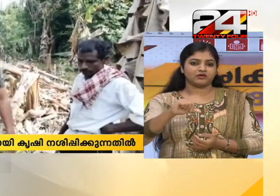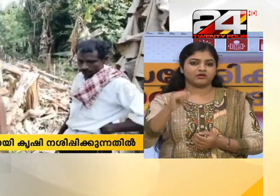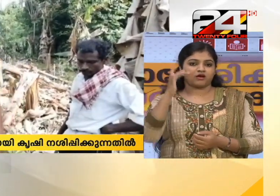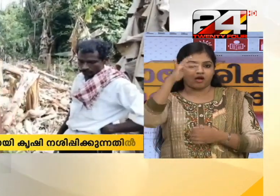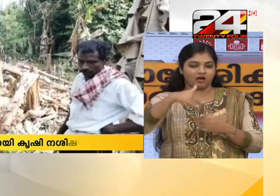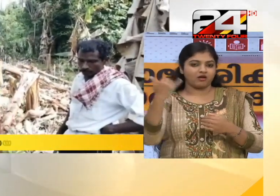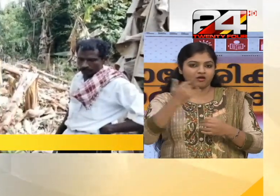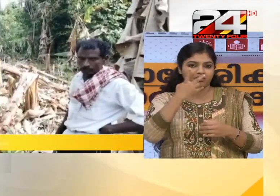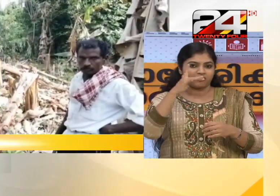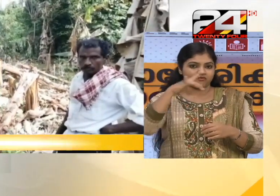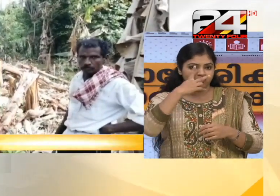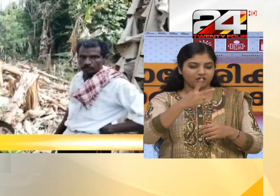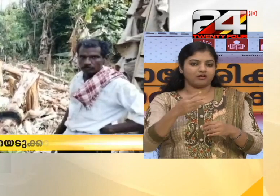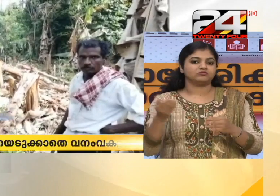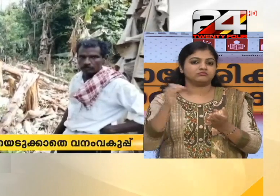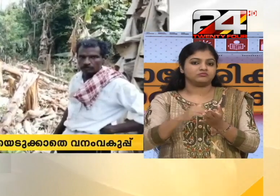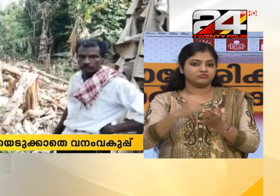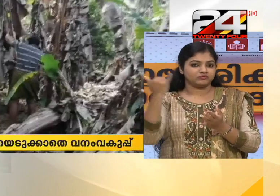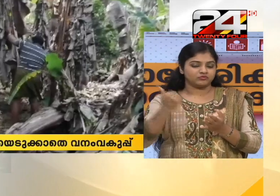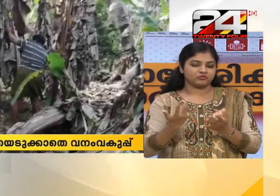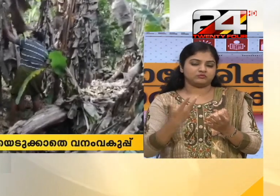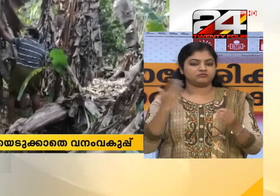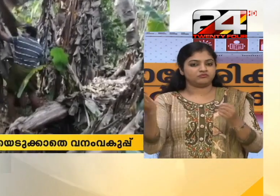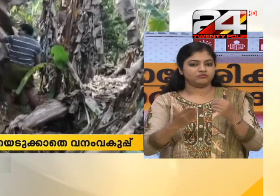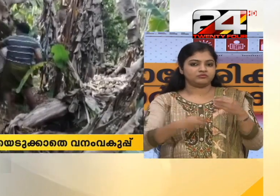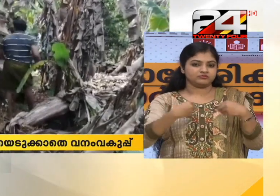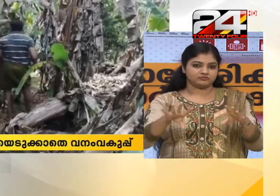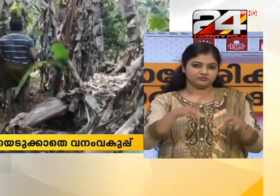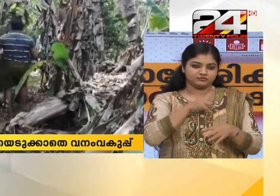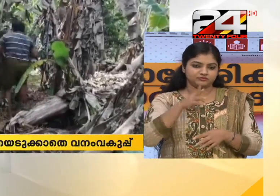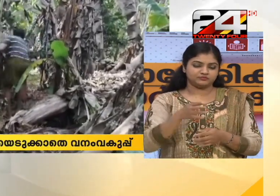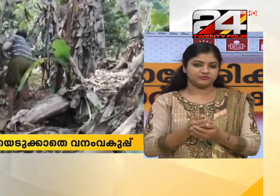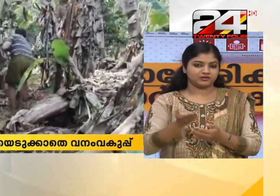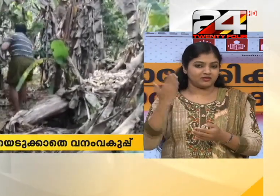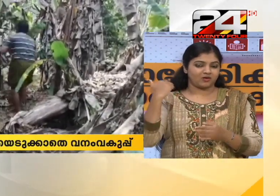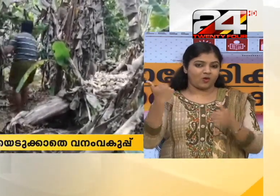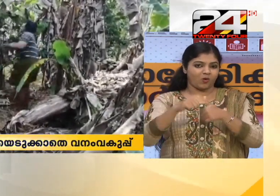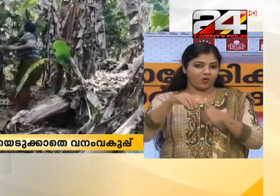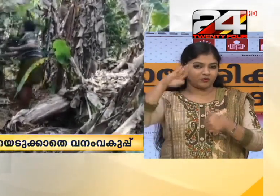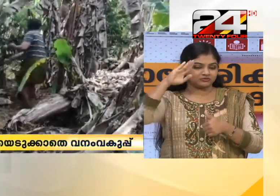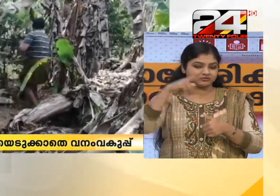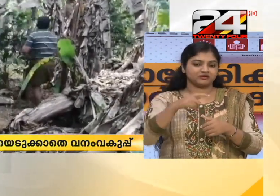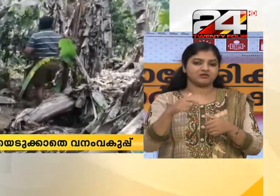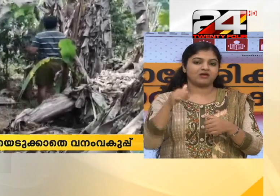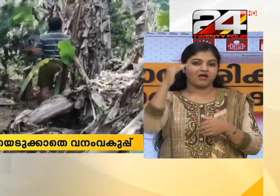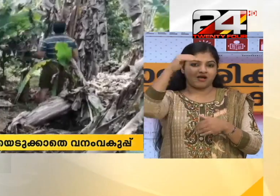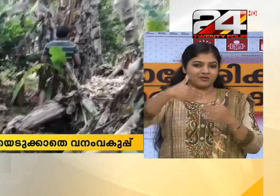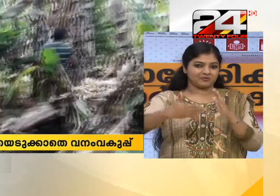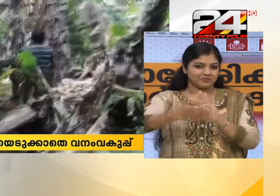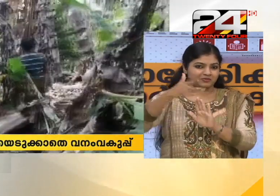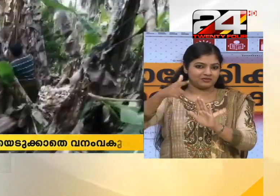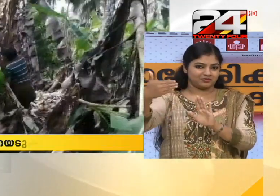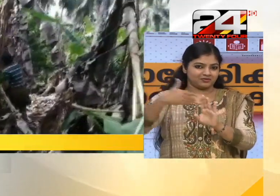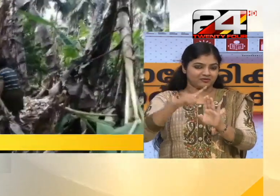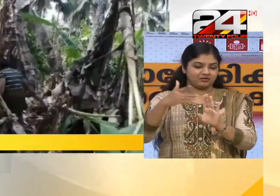കയറും, ആളുകൾക്ക് അത് ഭീഷണിയാണ്. അതുകൊണ്ട് ഞാനിത് മൊത്തം വെട്ടിക്കളയുക. കഴിഞ്ഞ ഓഗസ്റ്റിലാണ് കനത്ത മഴയിൽ പ്രദേശത്തെ ആനമതിൽ തകർന്നത്.